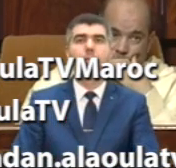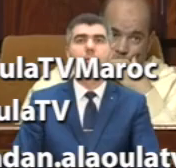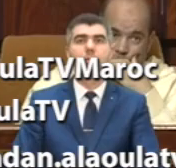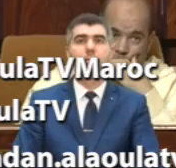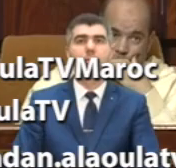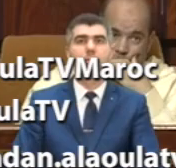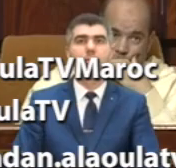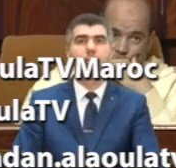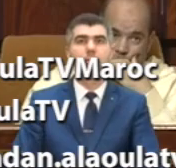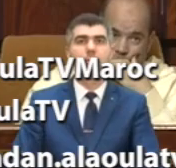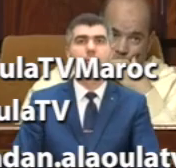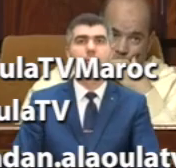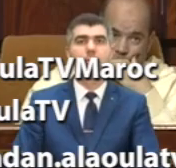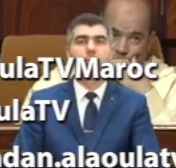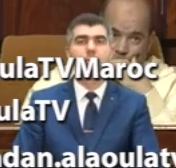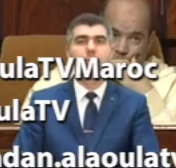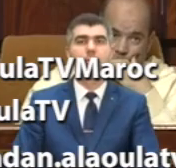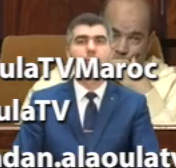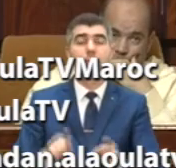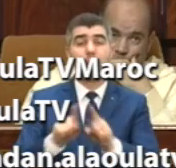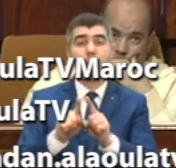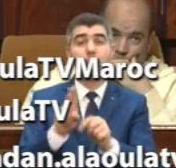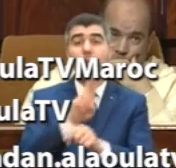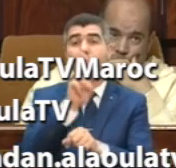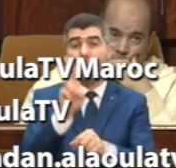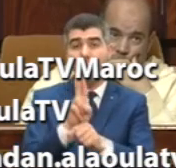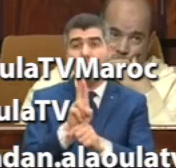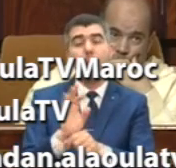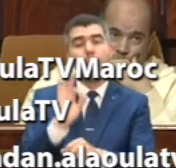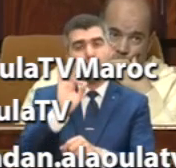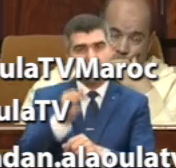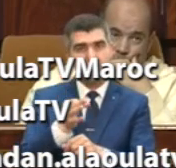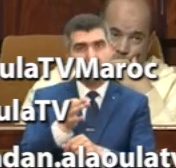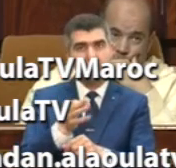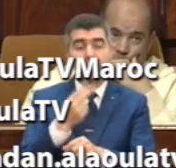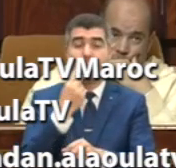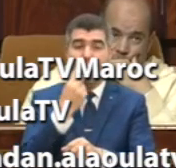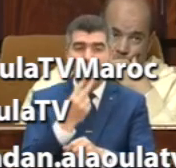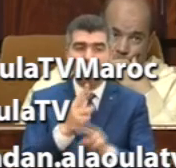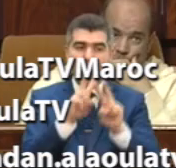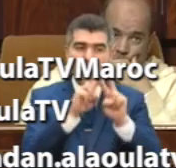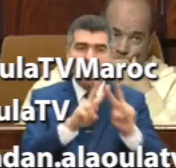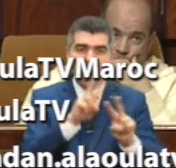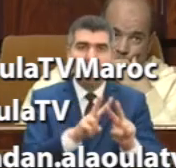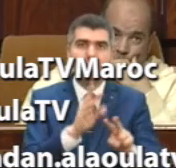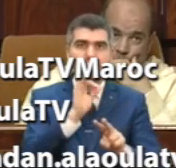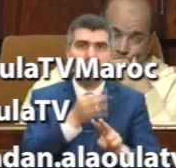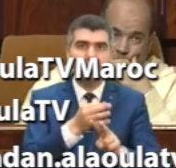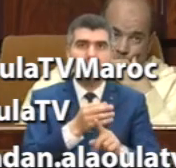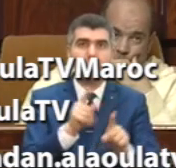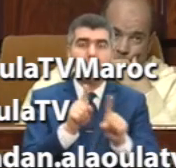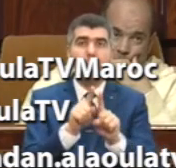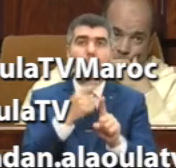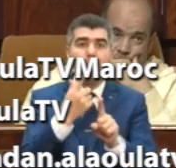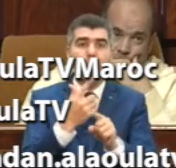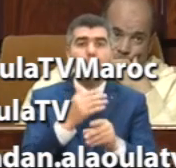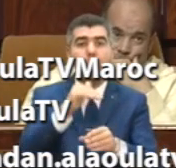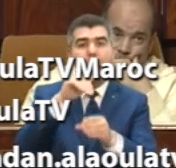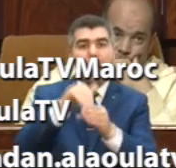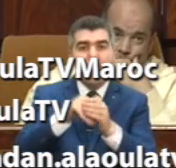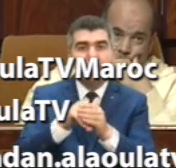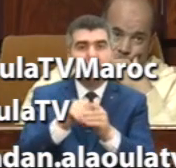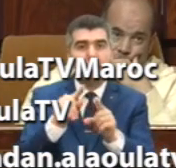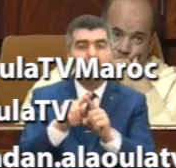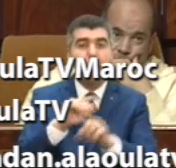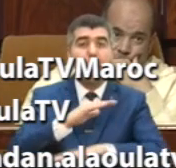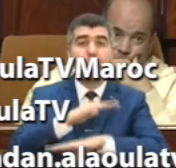تسحب من المحضر ديال الجلسه. السؤال من حق النائبه تراقب السيده الوزيره تقول لها اللي بغيت، ولكن تدخل في حزب وطني